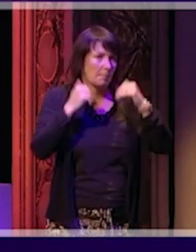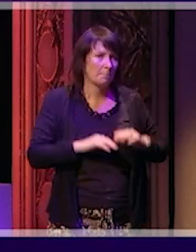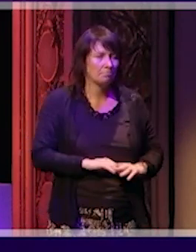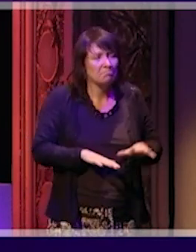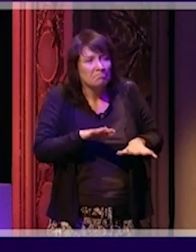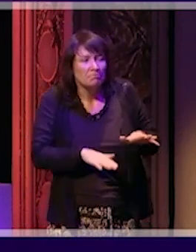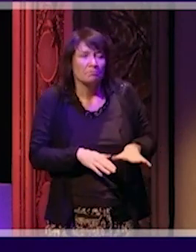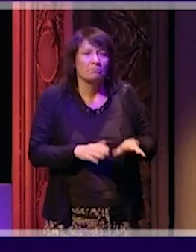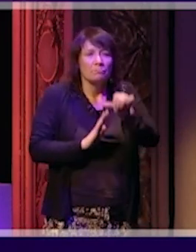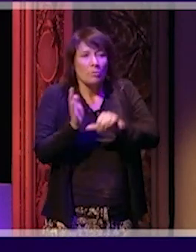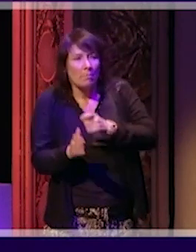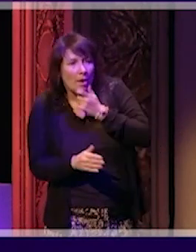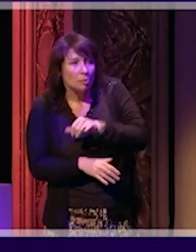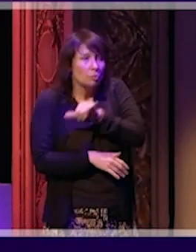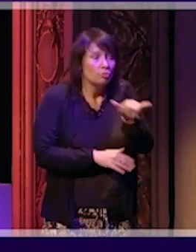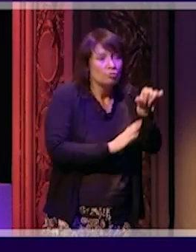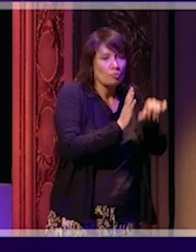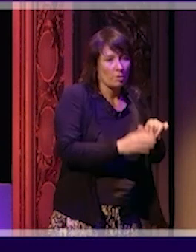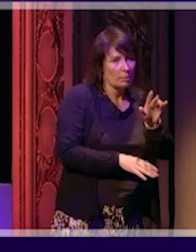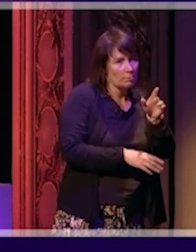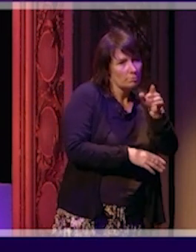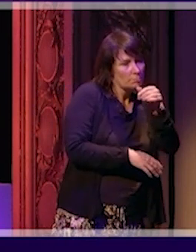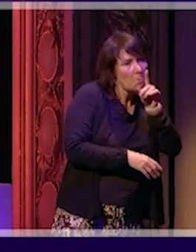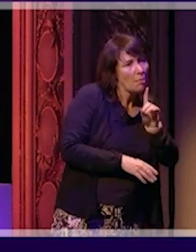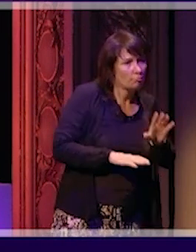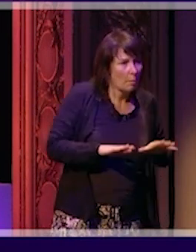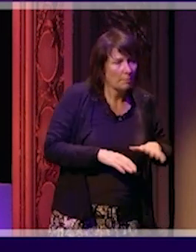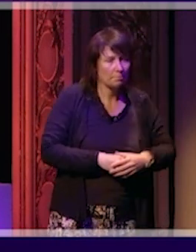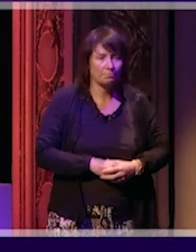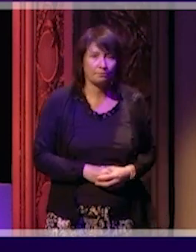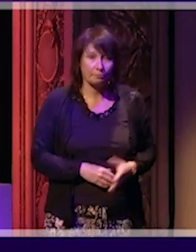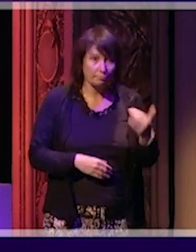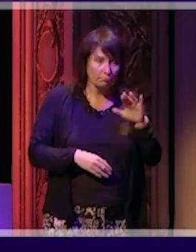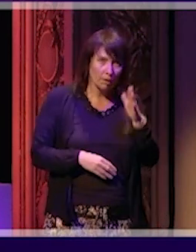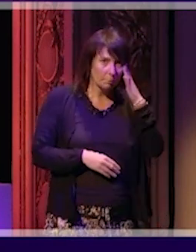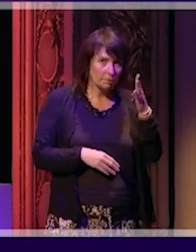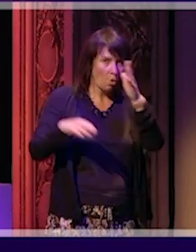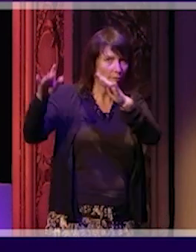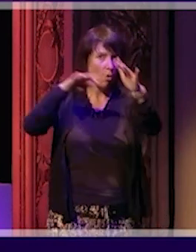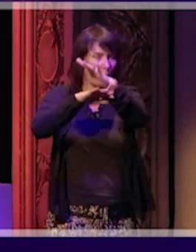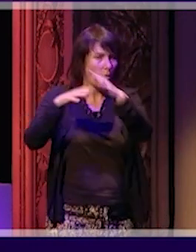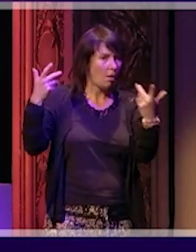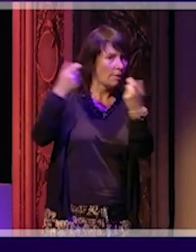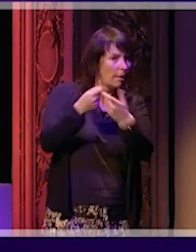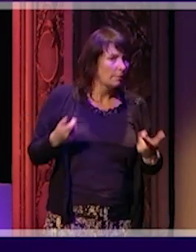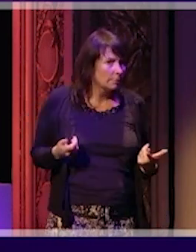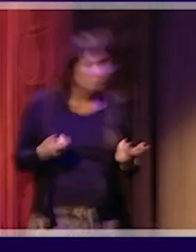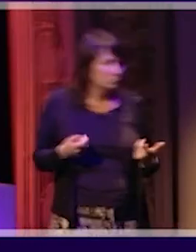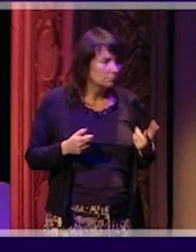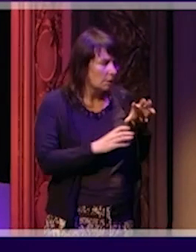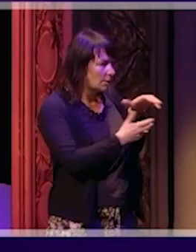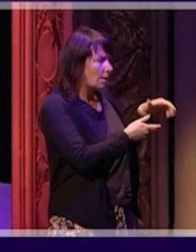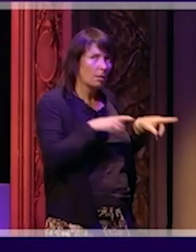estimations varient de mars à mai mais alors avec un environnement a priori propice et ce que comme sur terre